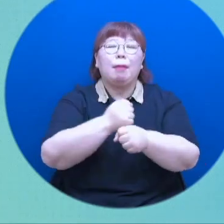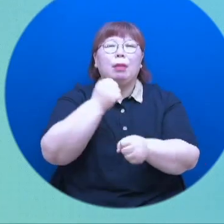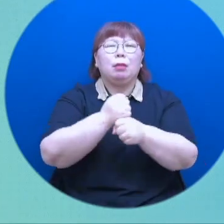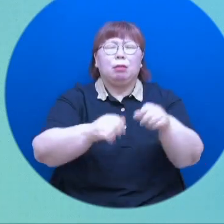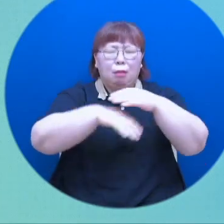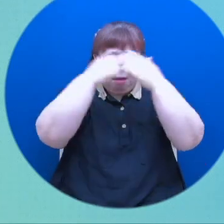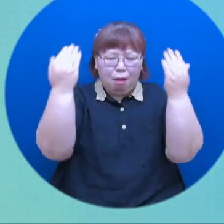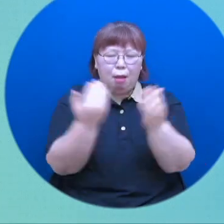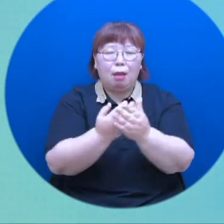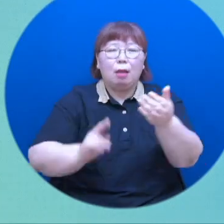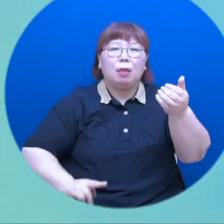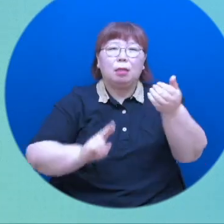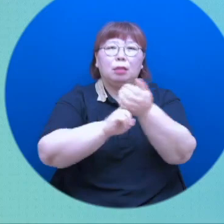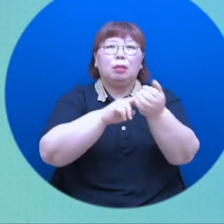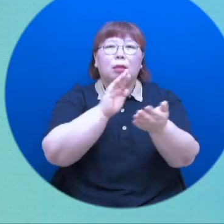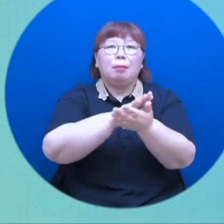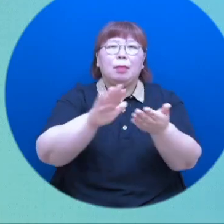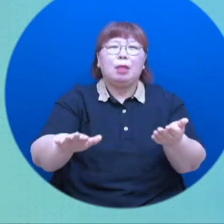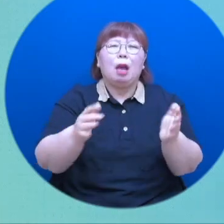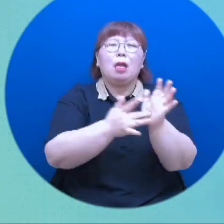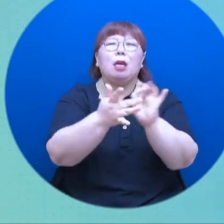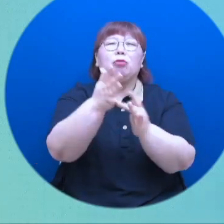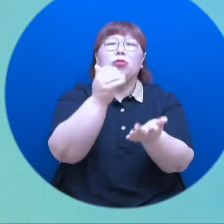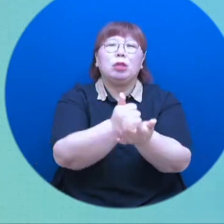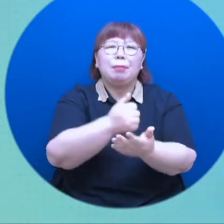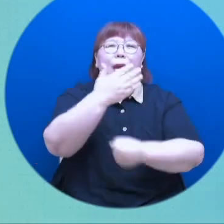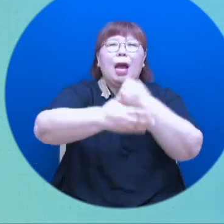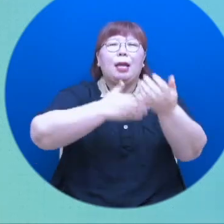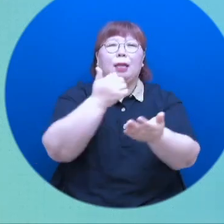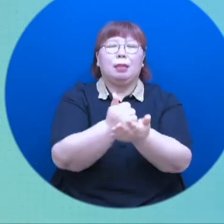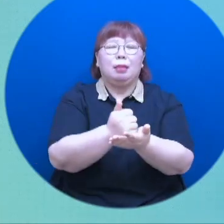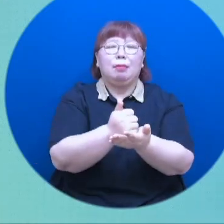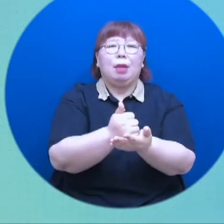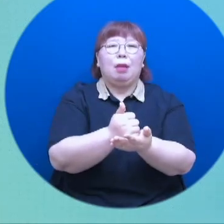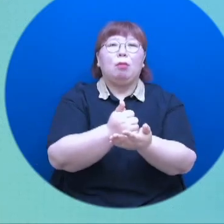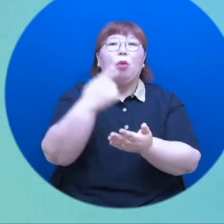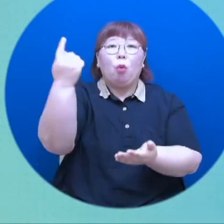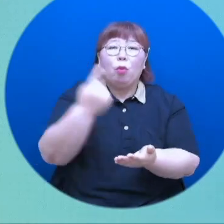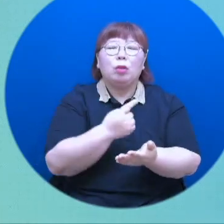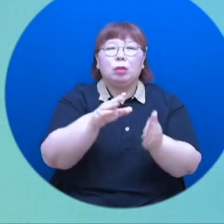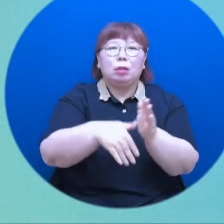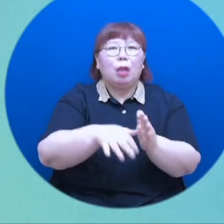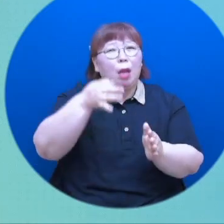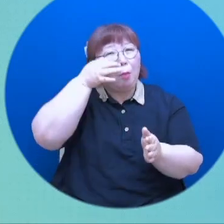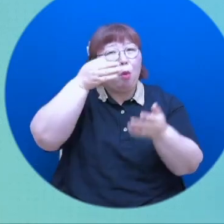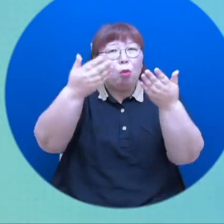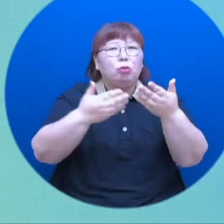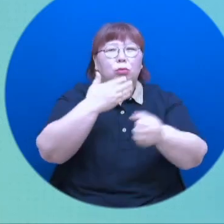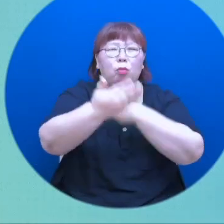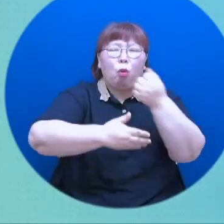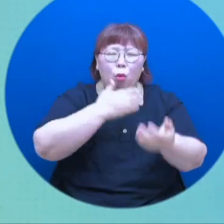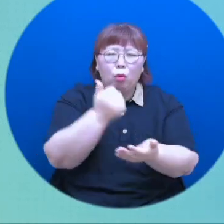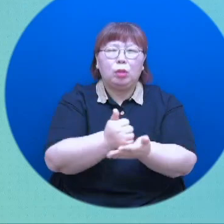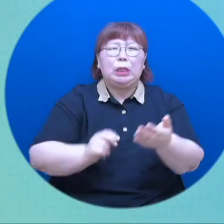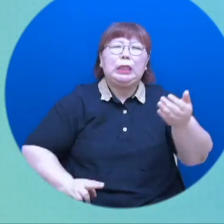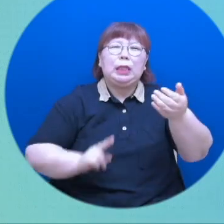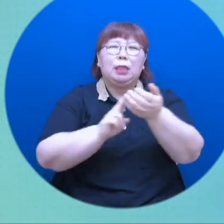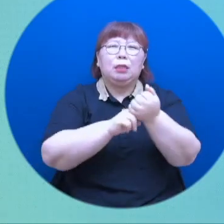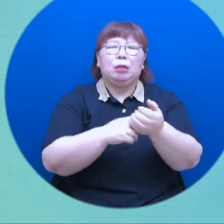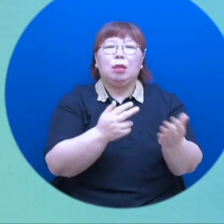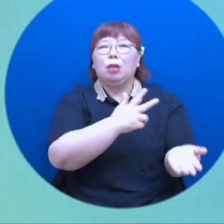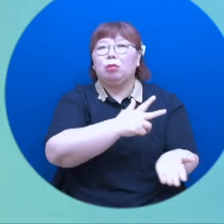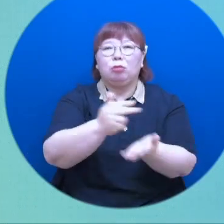말이에요? 예수님이 하나님으로 이 세상에 오셔서 저와 여러분에게 보여준 우리 예수님, 기적의